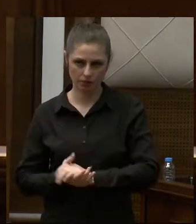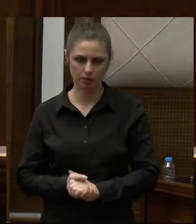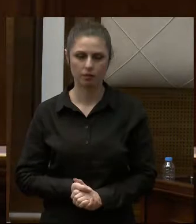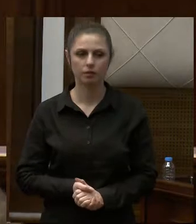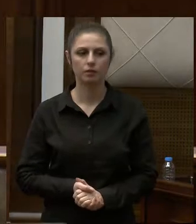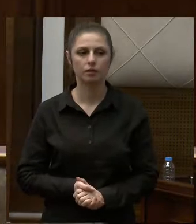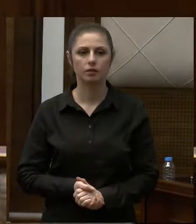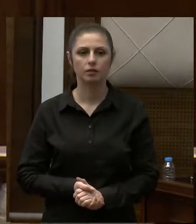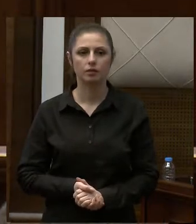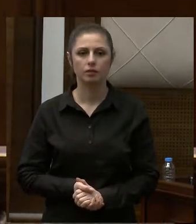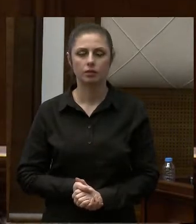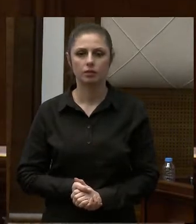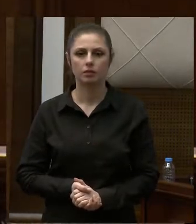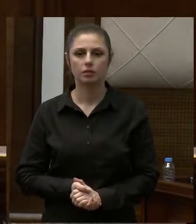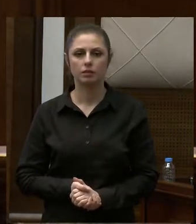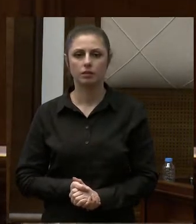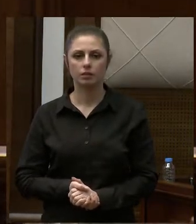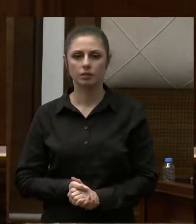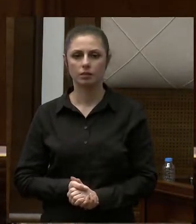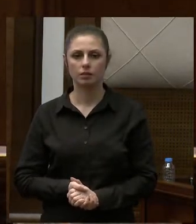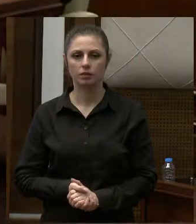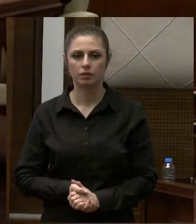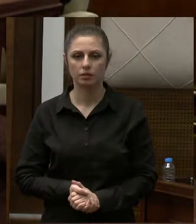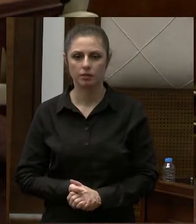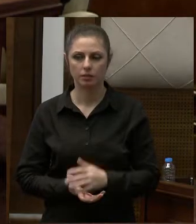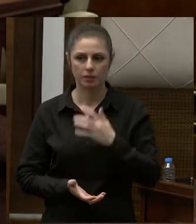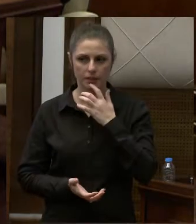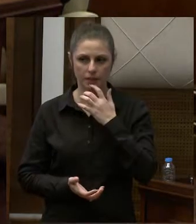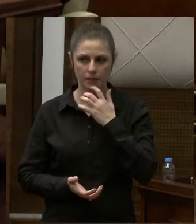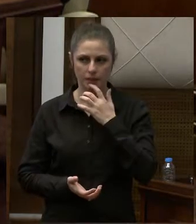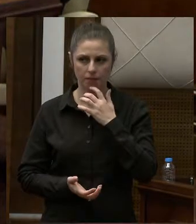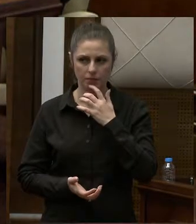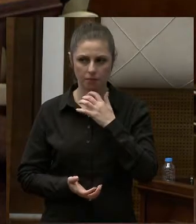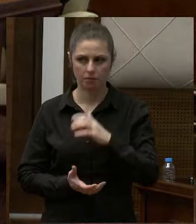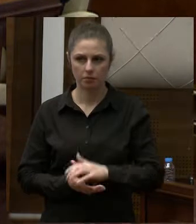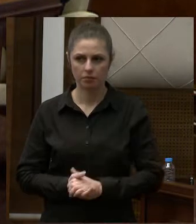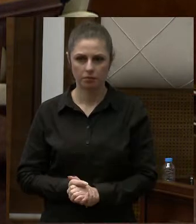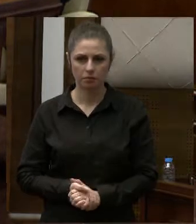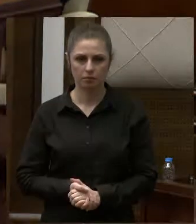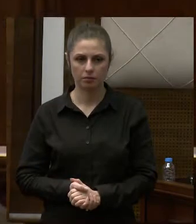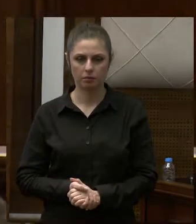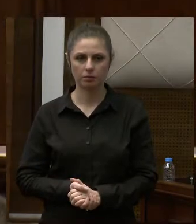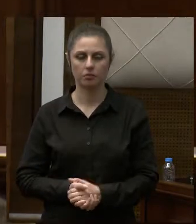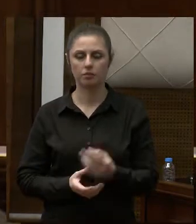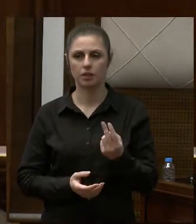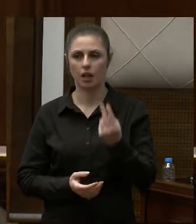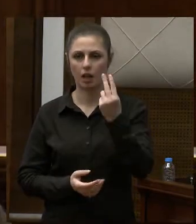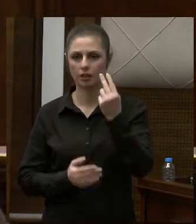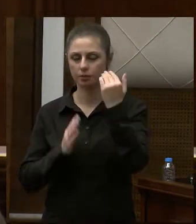formaliteyle tamamlanmasıdır. Oylarınıza sunuyorum. Kabul edenler, etmeyenler oy birliğiyle kabul edilmiştir. Yedinci